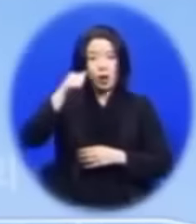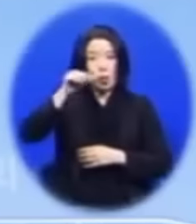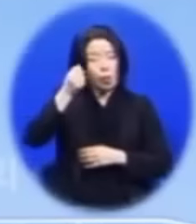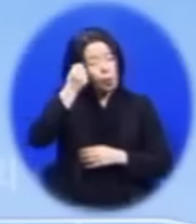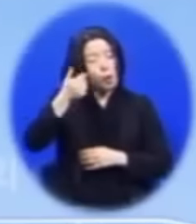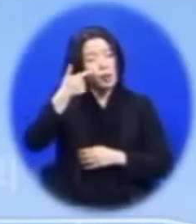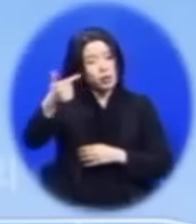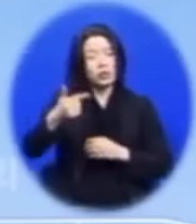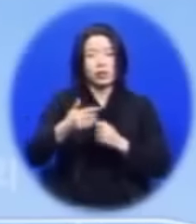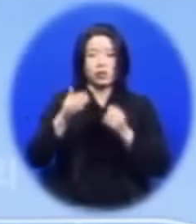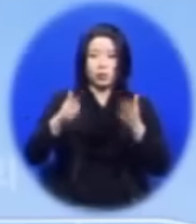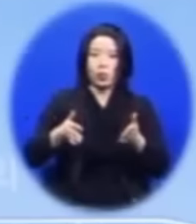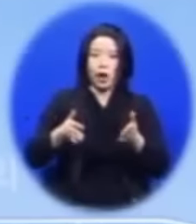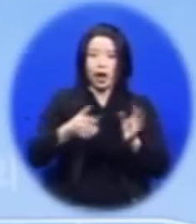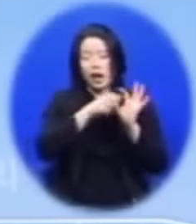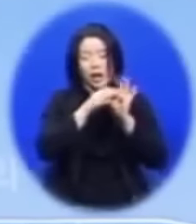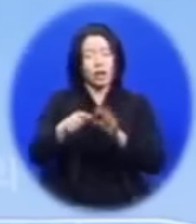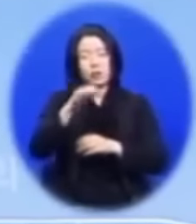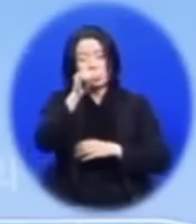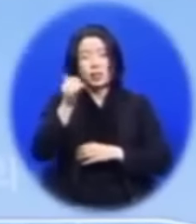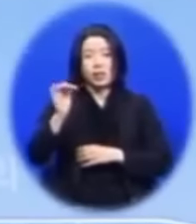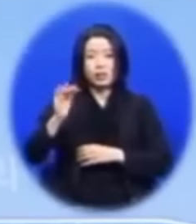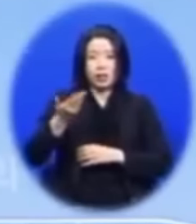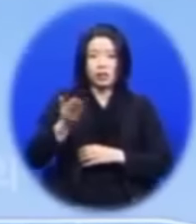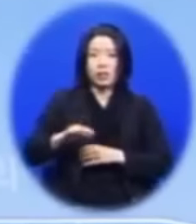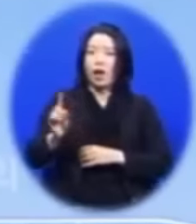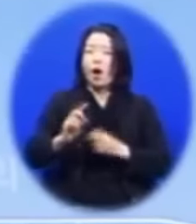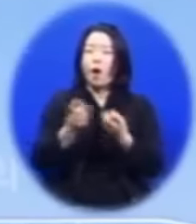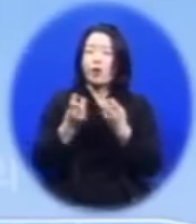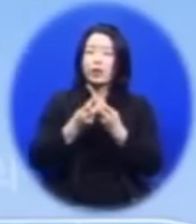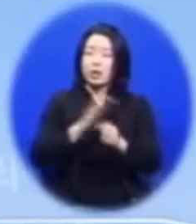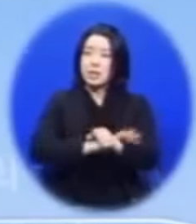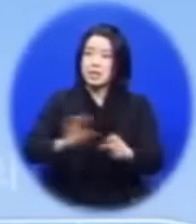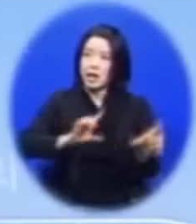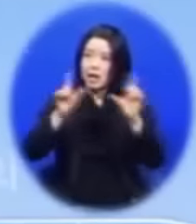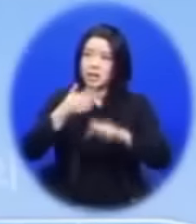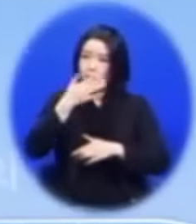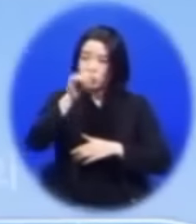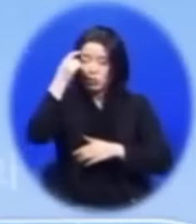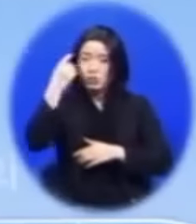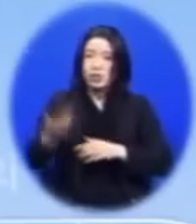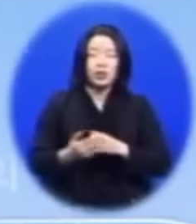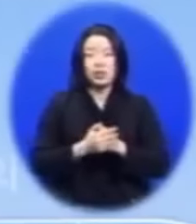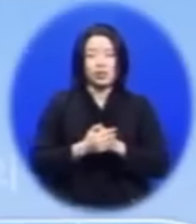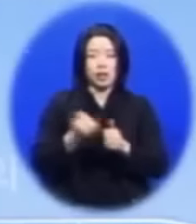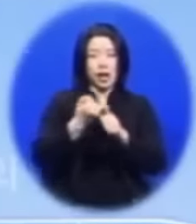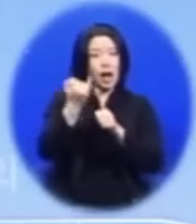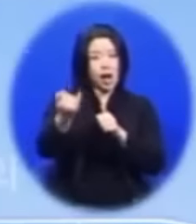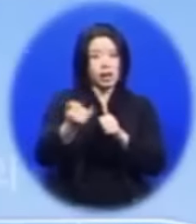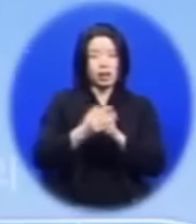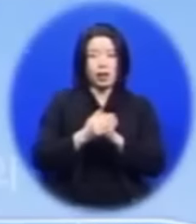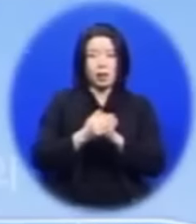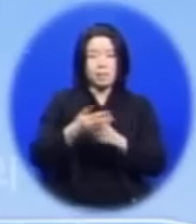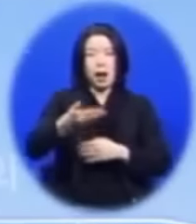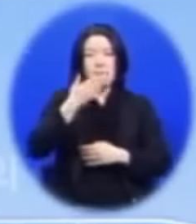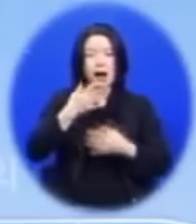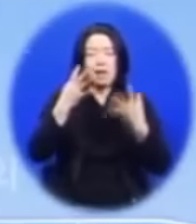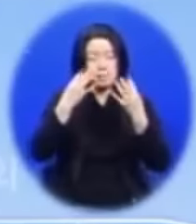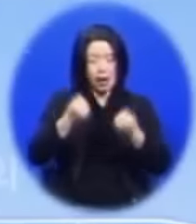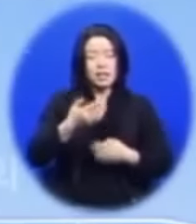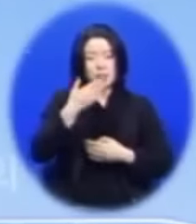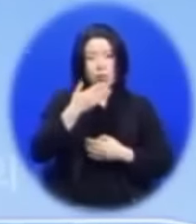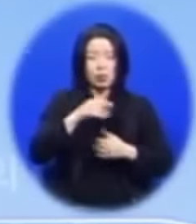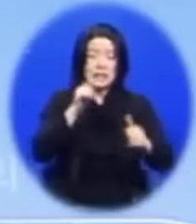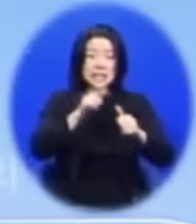꼬빡 들어가 있어야 된다는데 어떻게하면 거기 잘 지낼 수 있어 그렇게 물었더니 아내가 밥 많이 먹고 시키는 대로